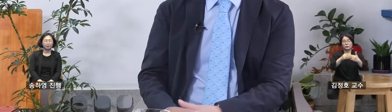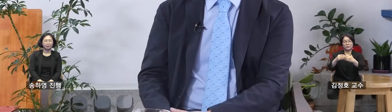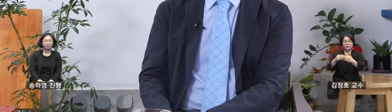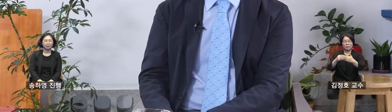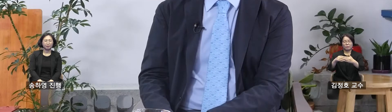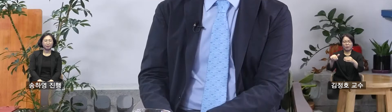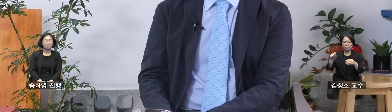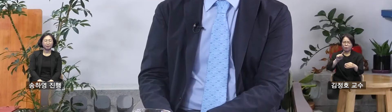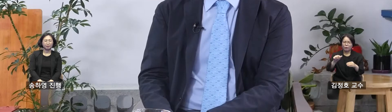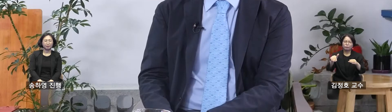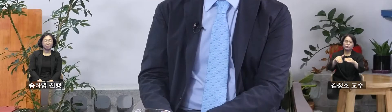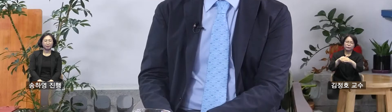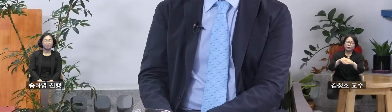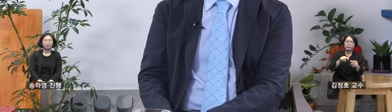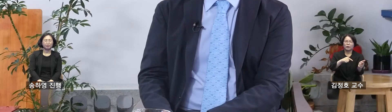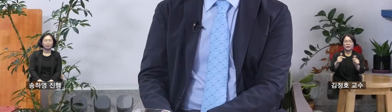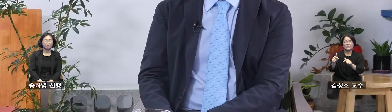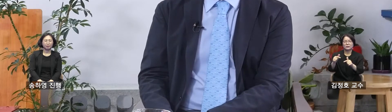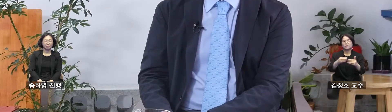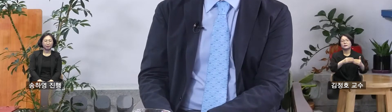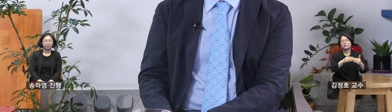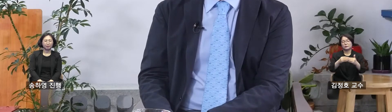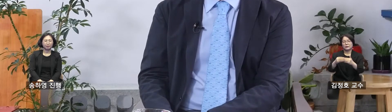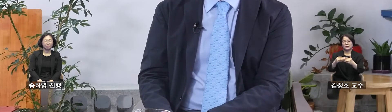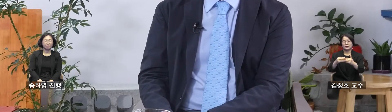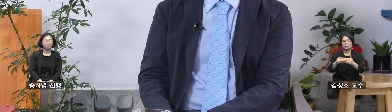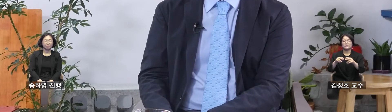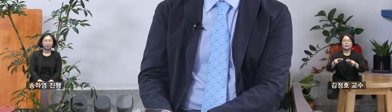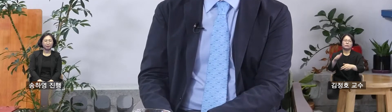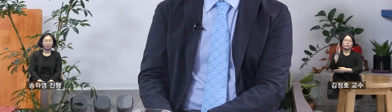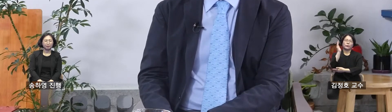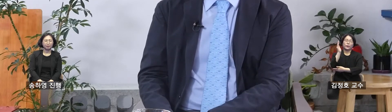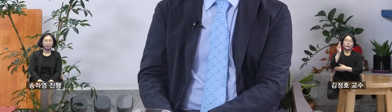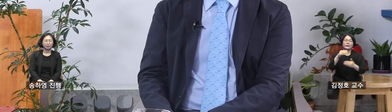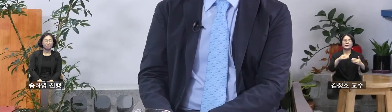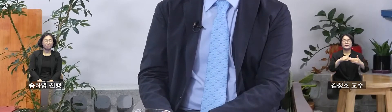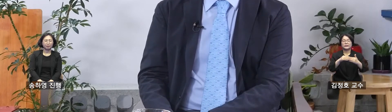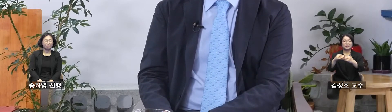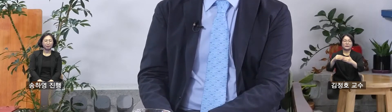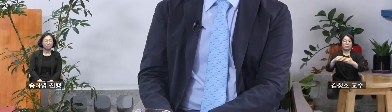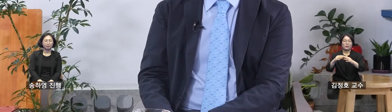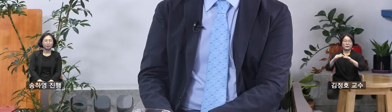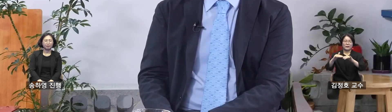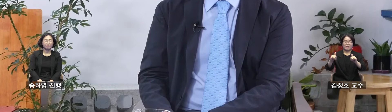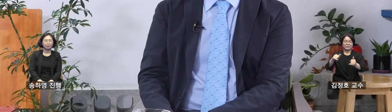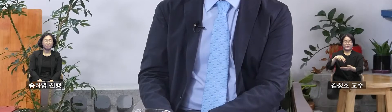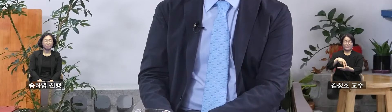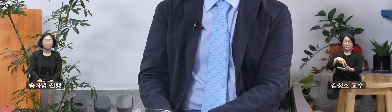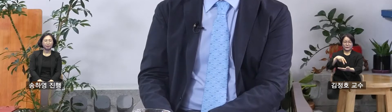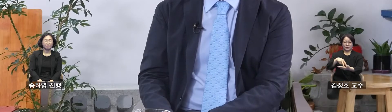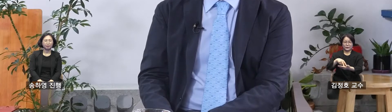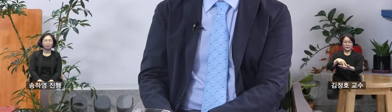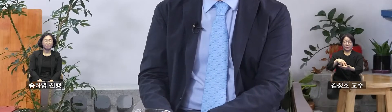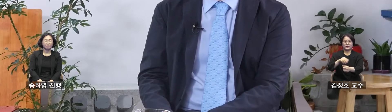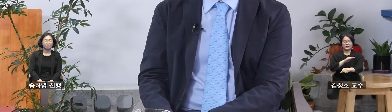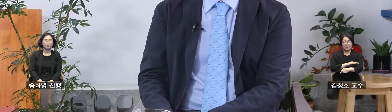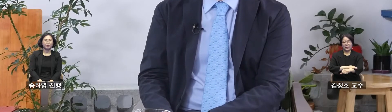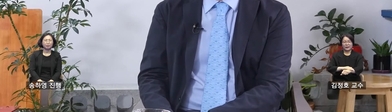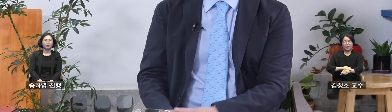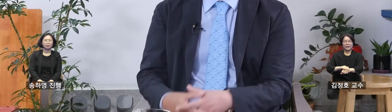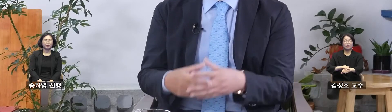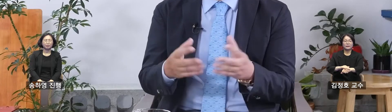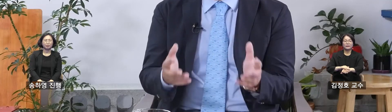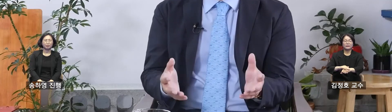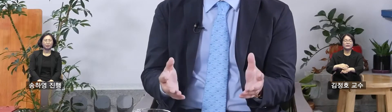컬처라든가 여러 가지가 있는데 이제 오피니언 리더로서도 저희가 리더로서 자리매김하려고